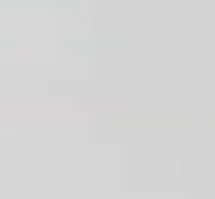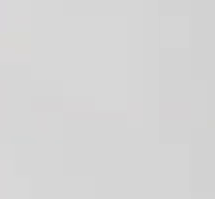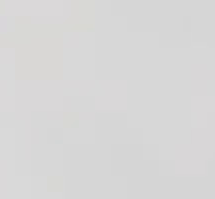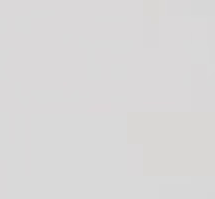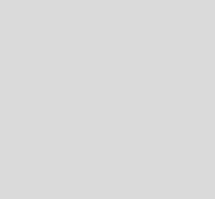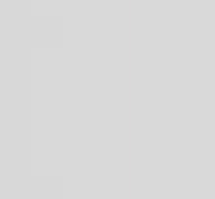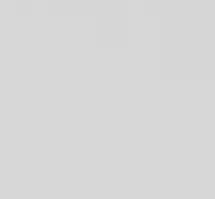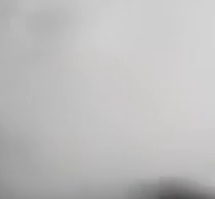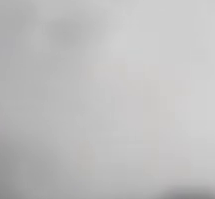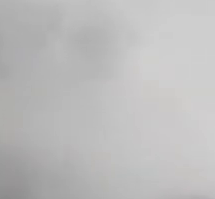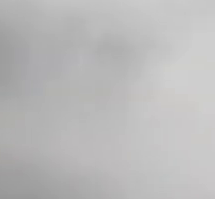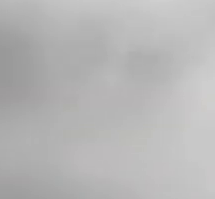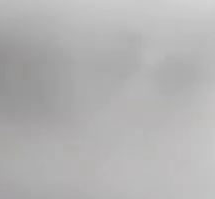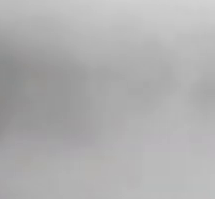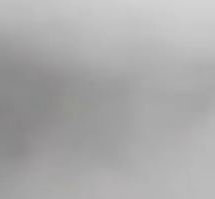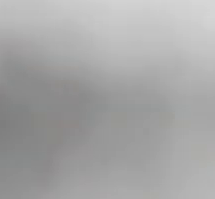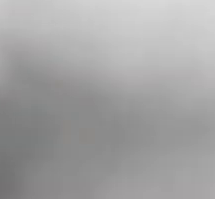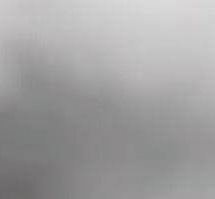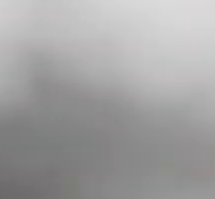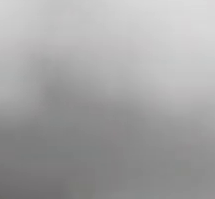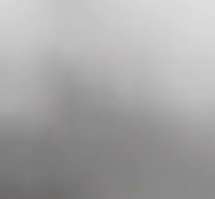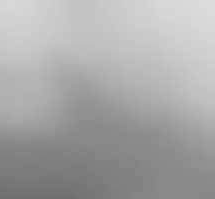Mambo Ari, Wopam Siwo,